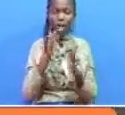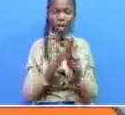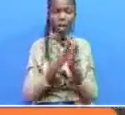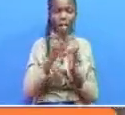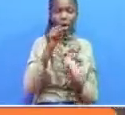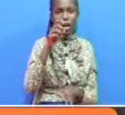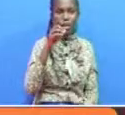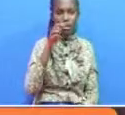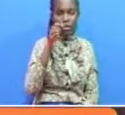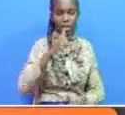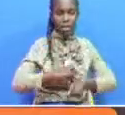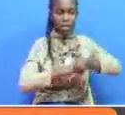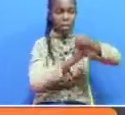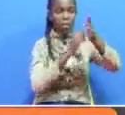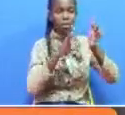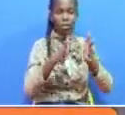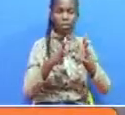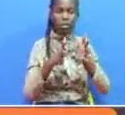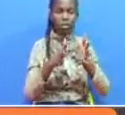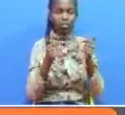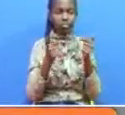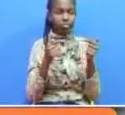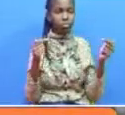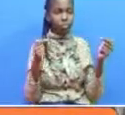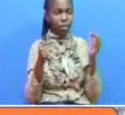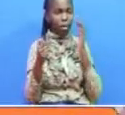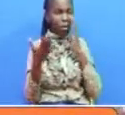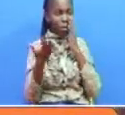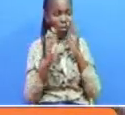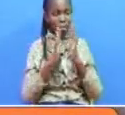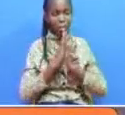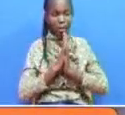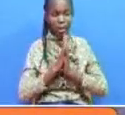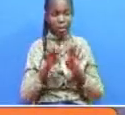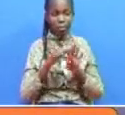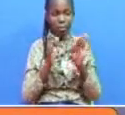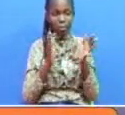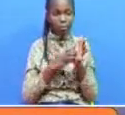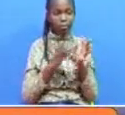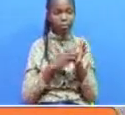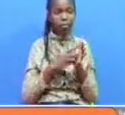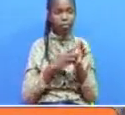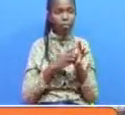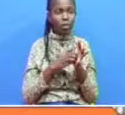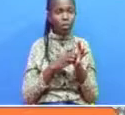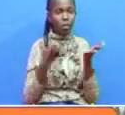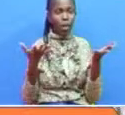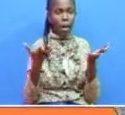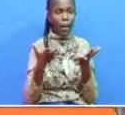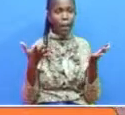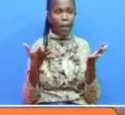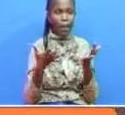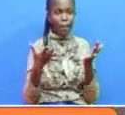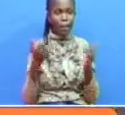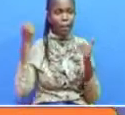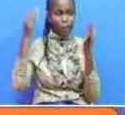maa muandua vina ndeti. Mana atitiania cha dhine kimwe cha mboya musino wa Masaku Na kila kina viketwe ni mutetu osumbe na nguwatu ni